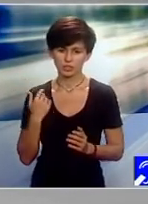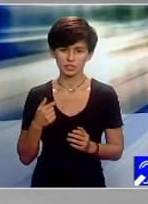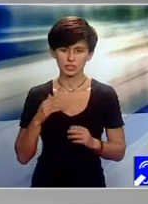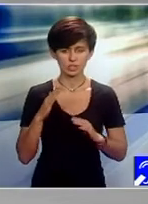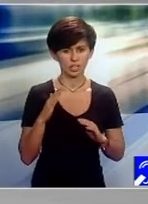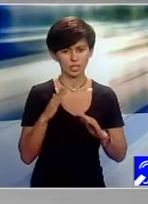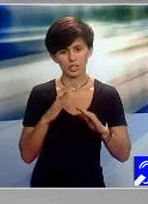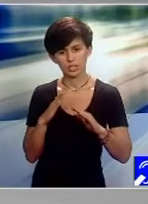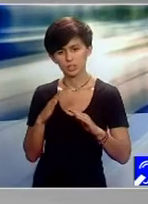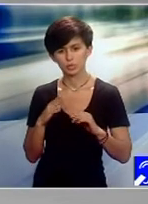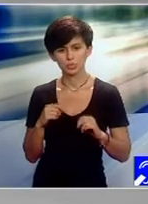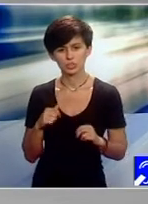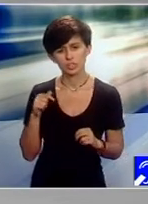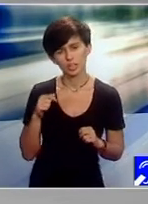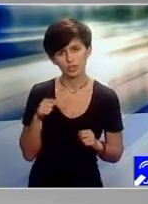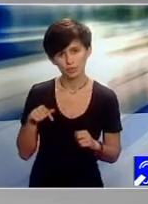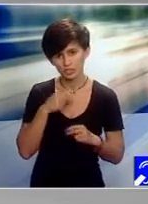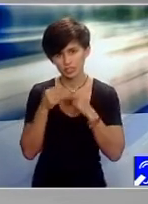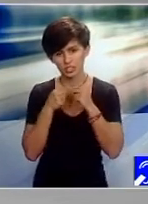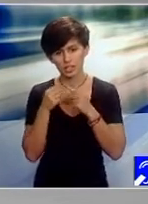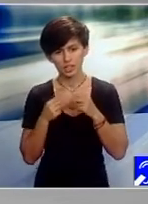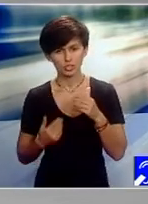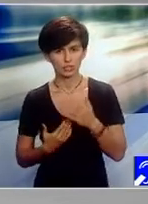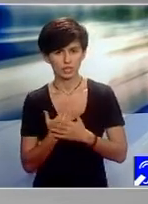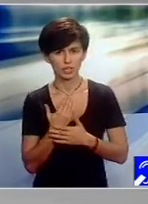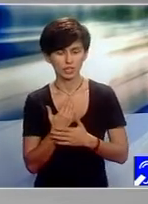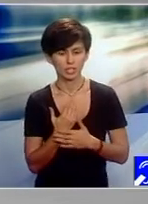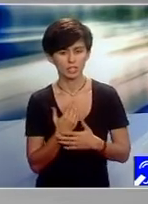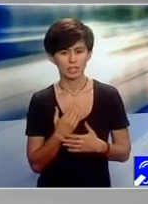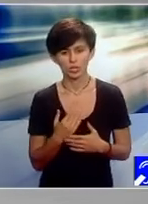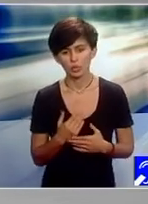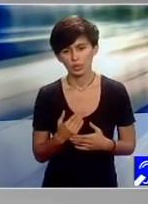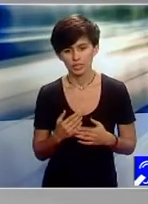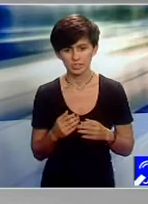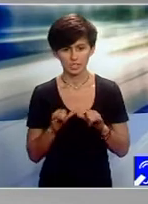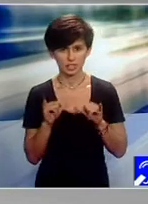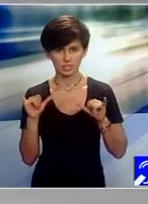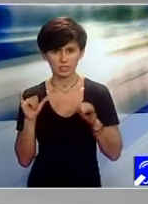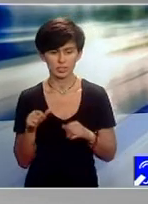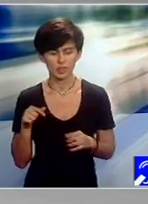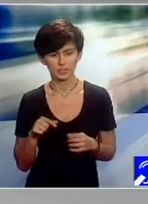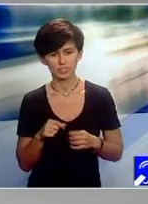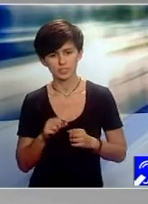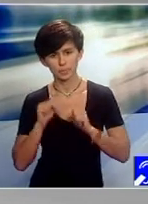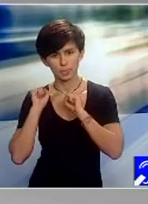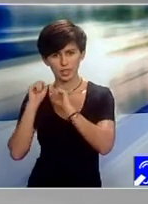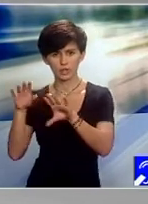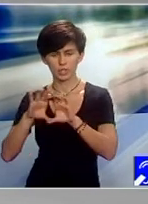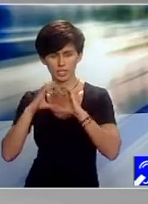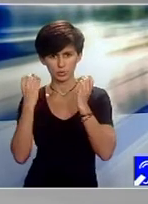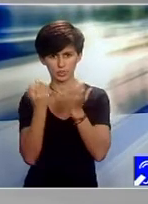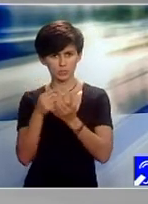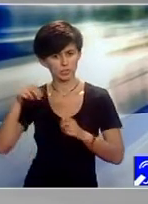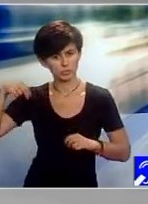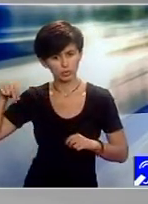iar mai nou, golbolul începe să prindă teren. Această disciplină constă în aruncarea unei mingi cu clopoței dintr-o parte în alta a terenului,